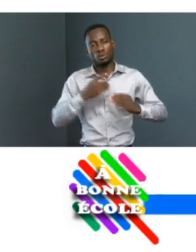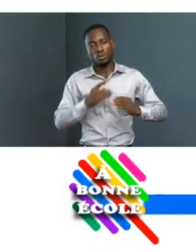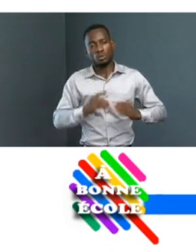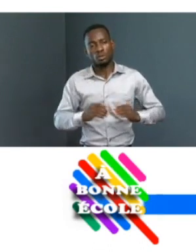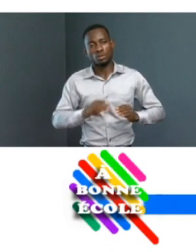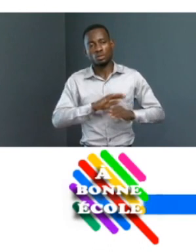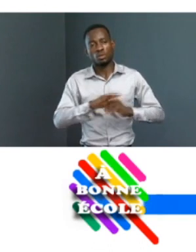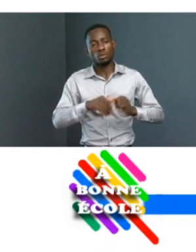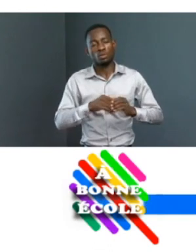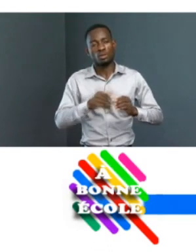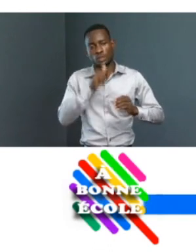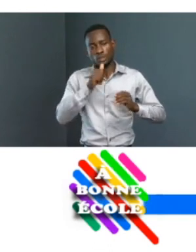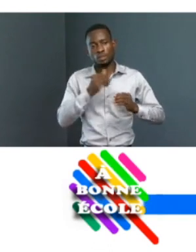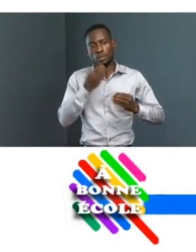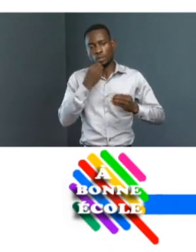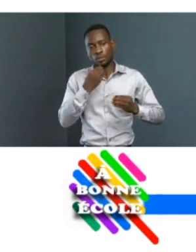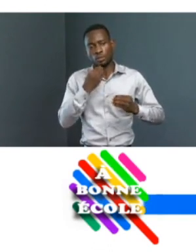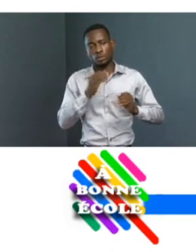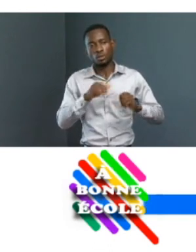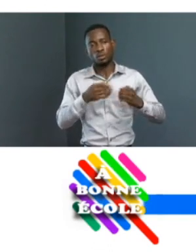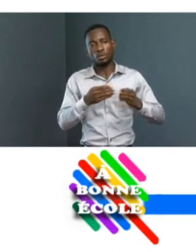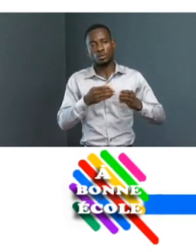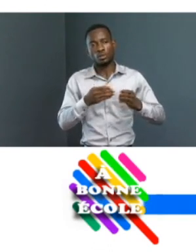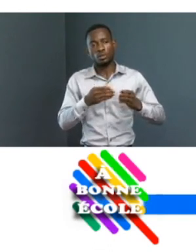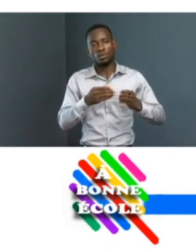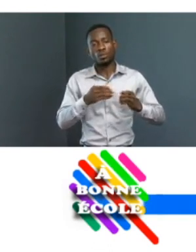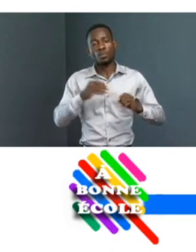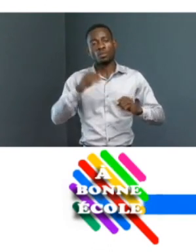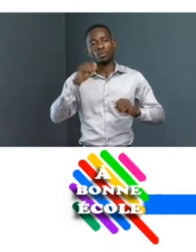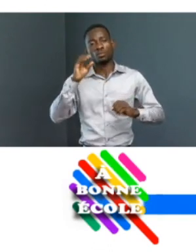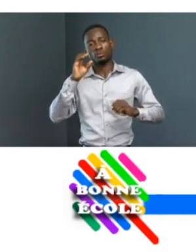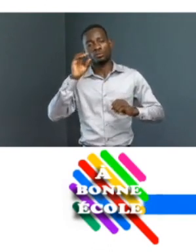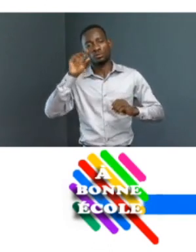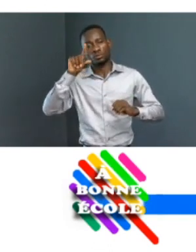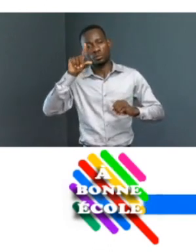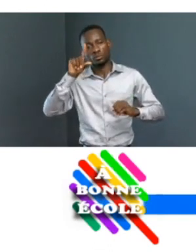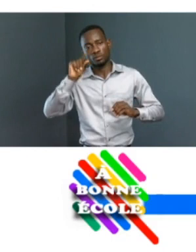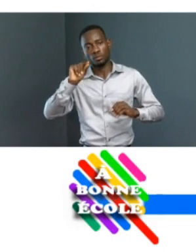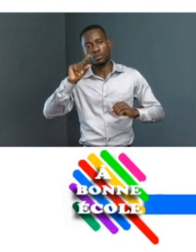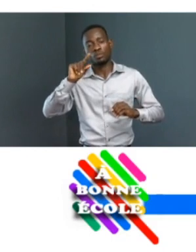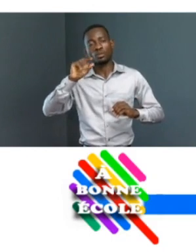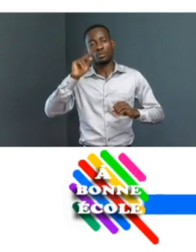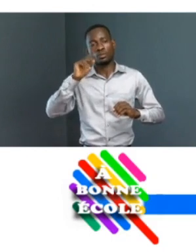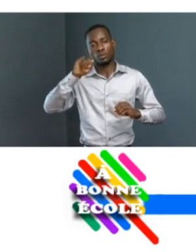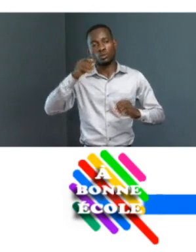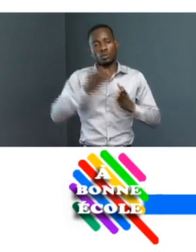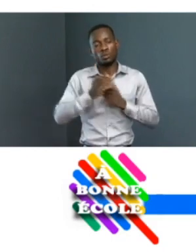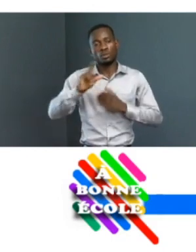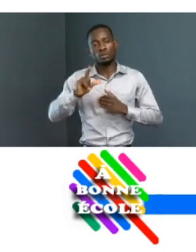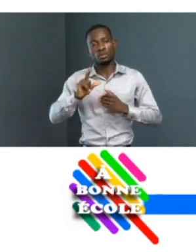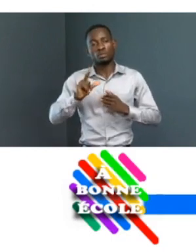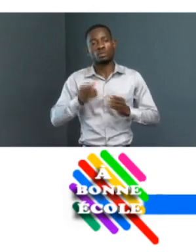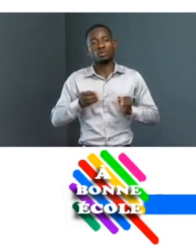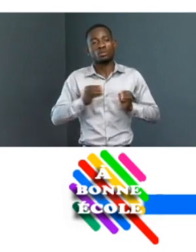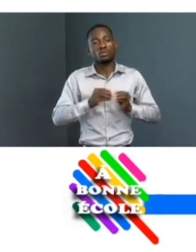On donne le coefficient thermique mixte de l'oxygène qui est égal à 20 kJ par litre. Alors, quelle